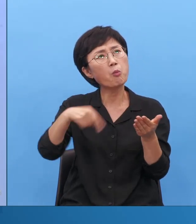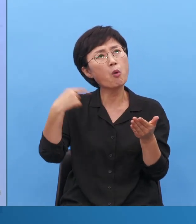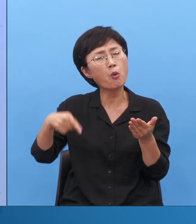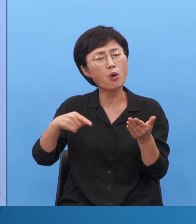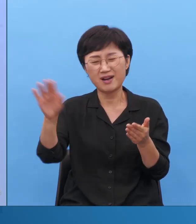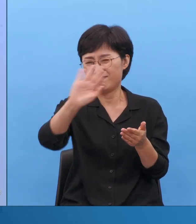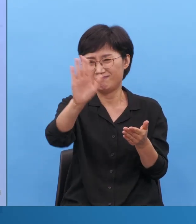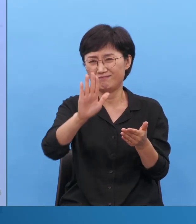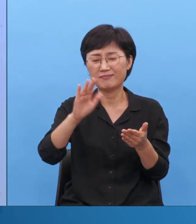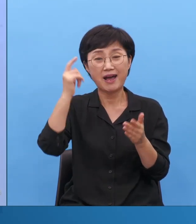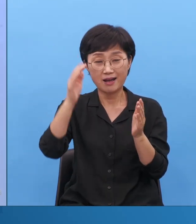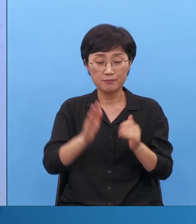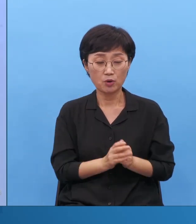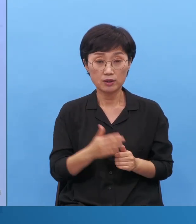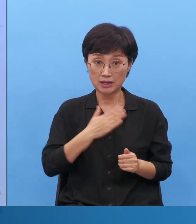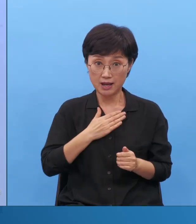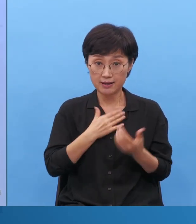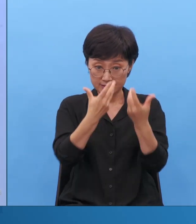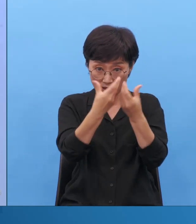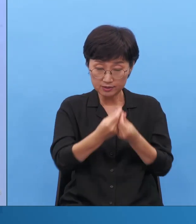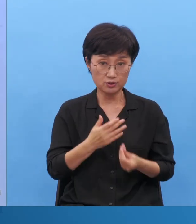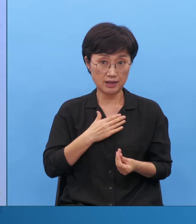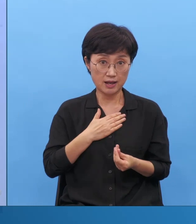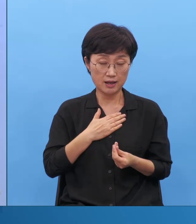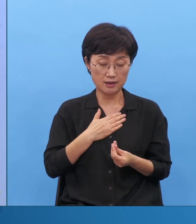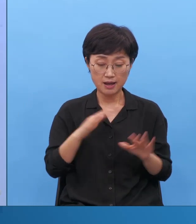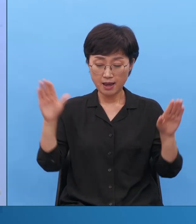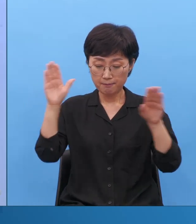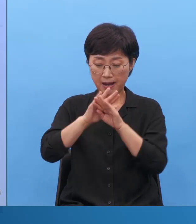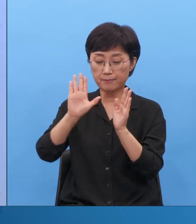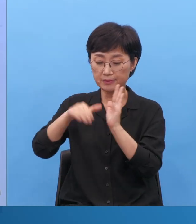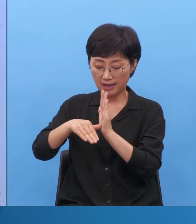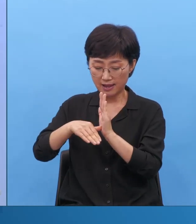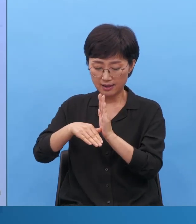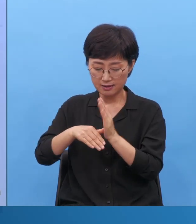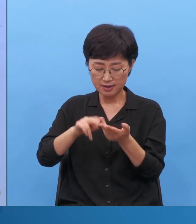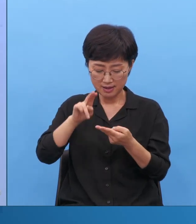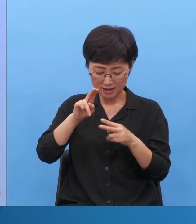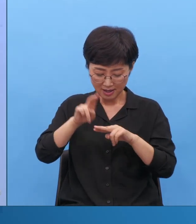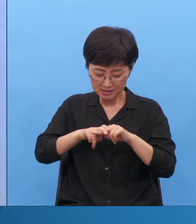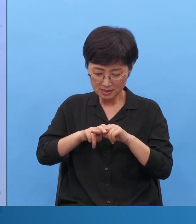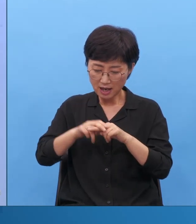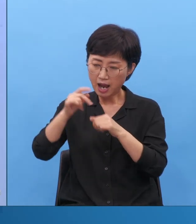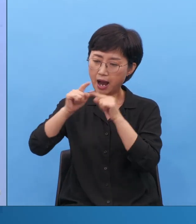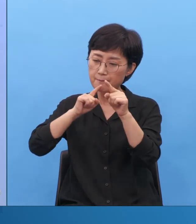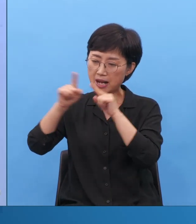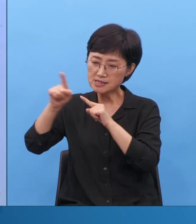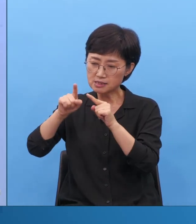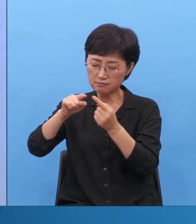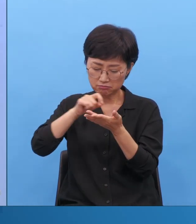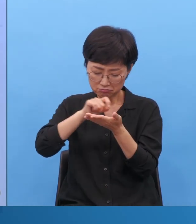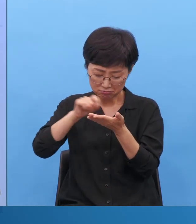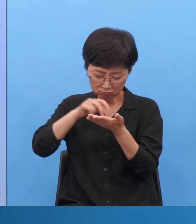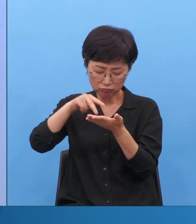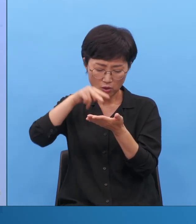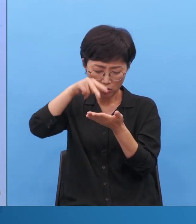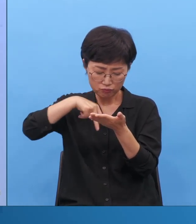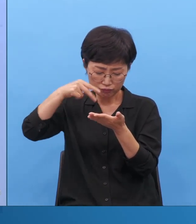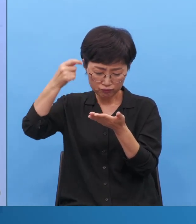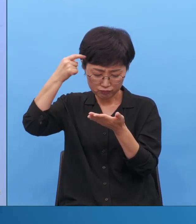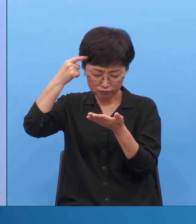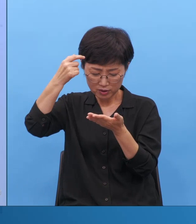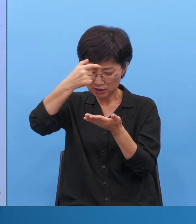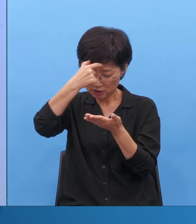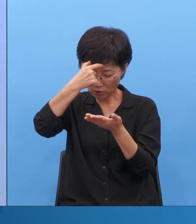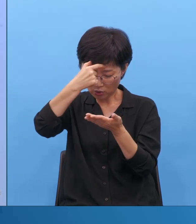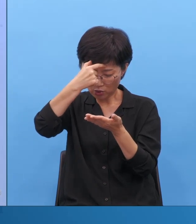메시지 놓고 기도합니다. At 계속. night, when I continue to pray, 낮에는 holding on to the 여러분 messages. 생각나는 대로 문제 떠오르는 대로 집중적으로 기도. And